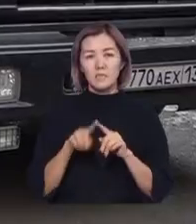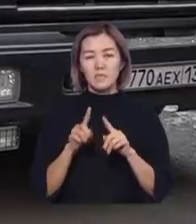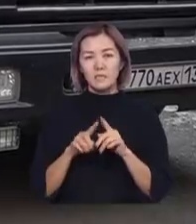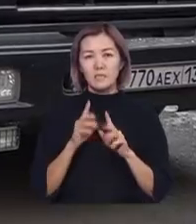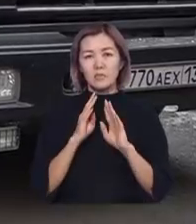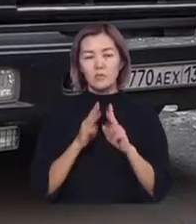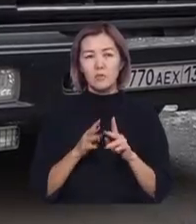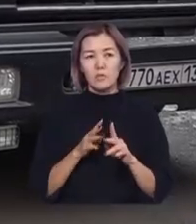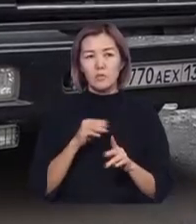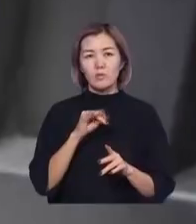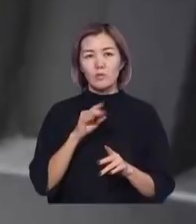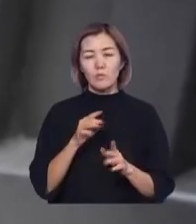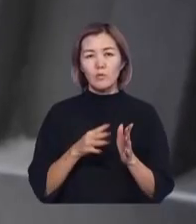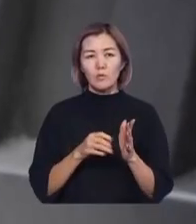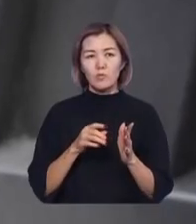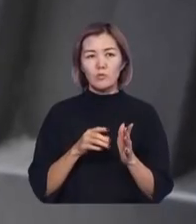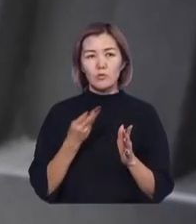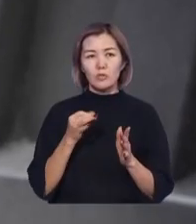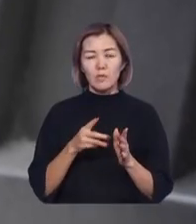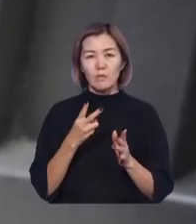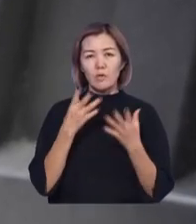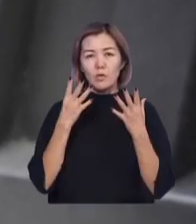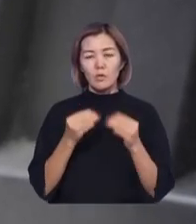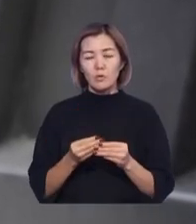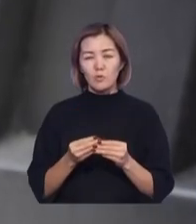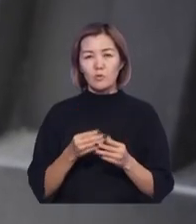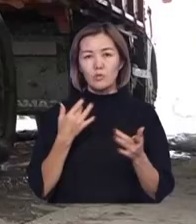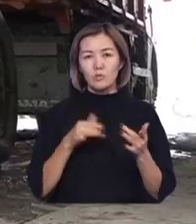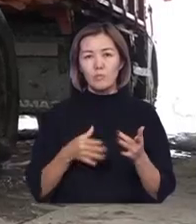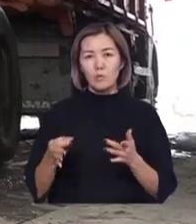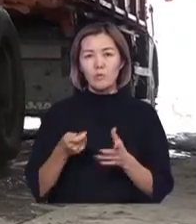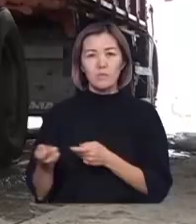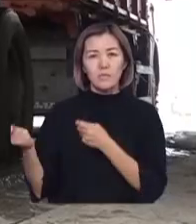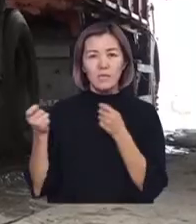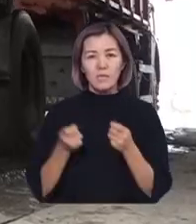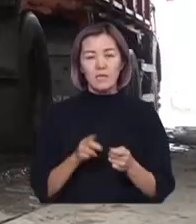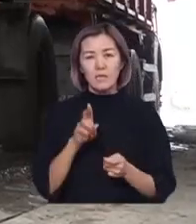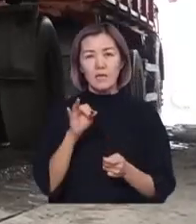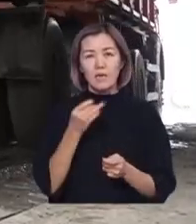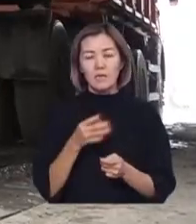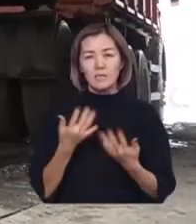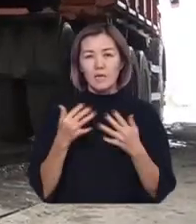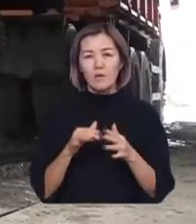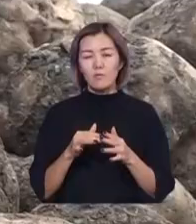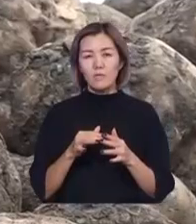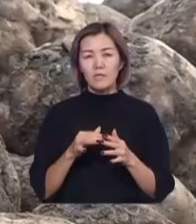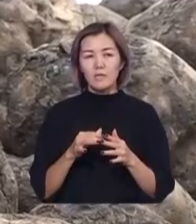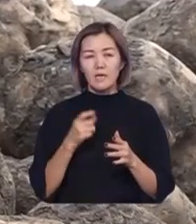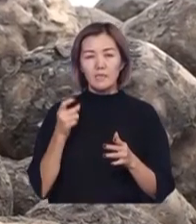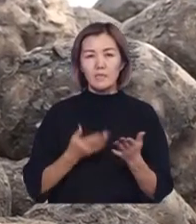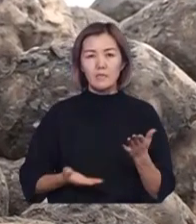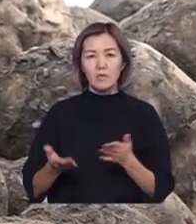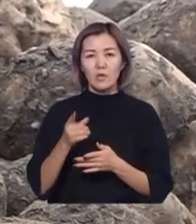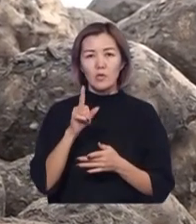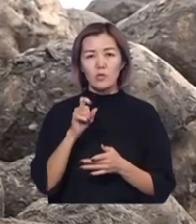Жомарт Бейсенбай. 900 шақырымды артқа тастап, 2 күн жол жүріп, Жамбыл облысынан келіпті. Байзақ ауылындағы Айсұлу шаруа қожалығында жиналған 100